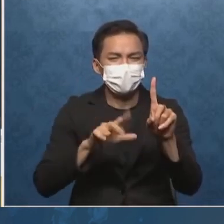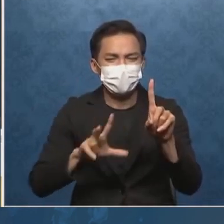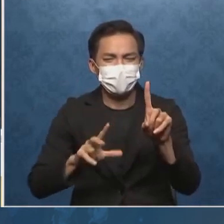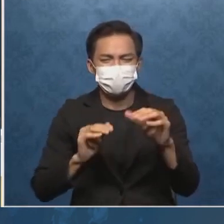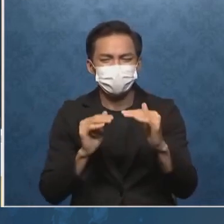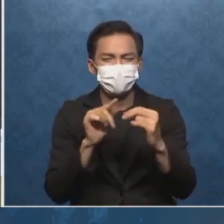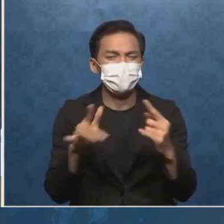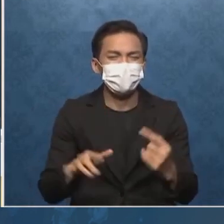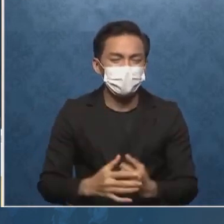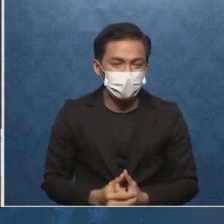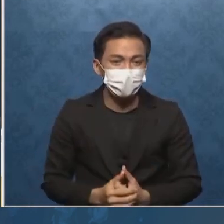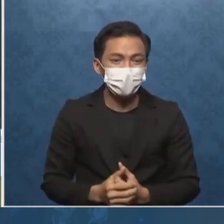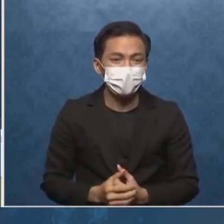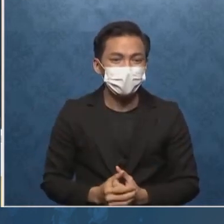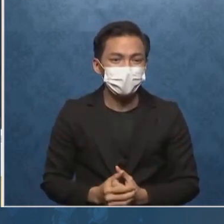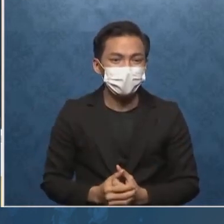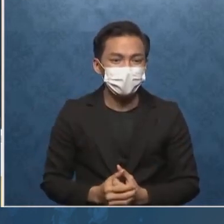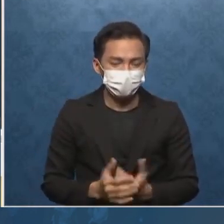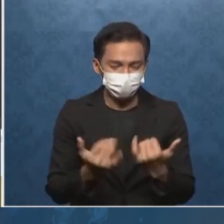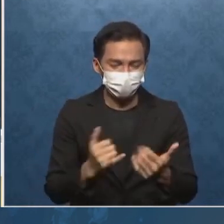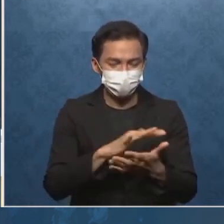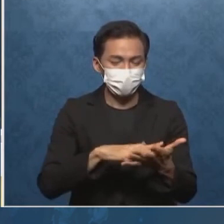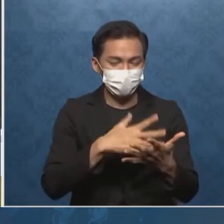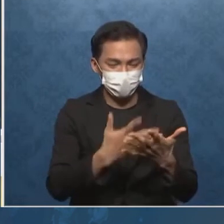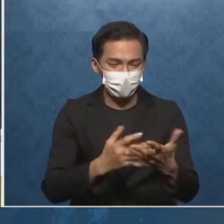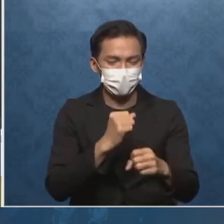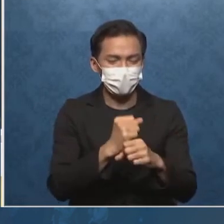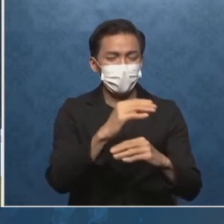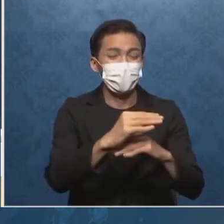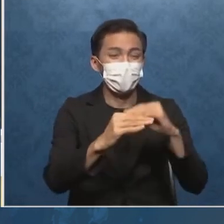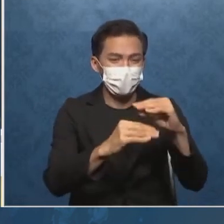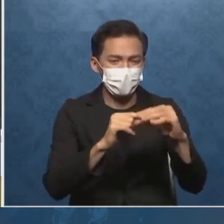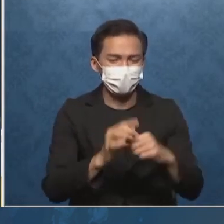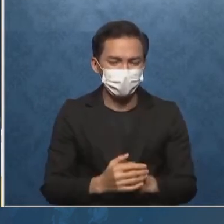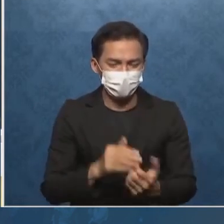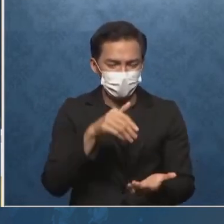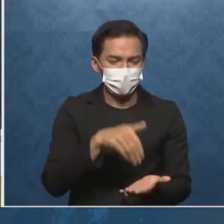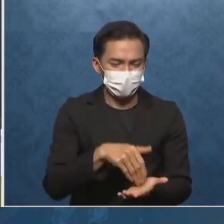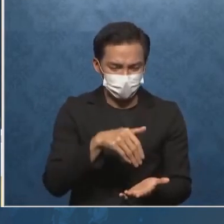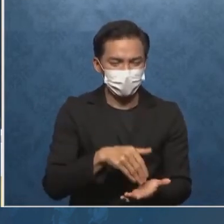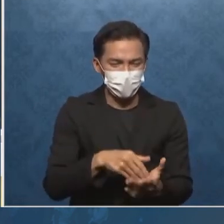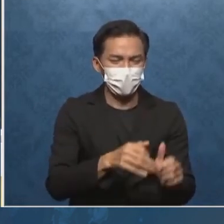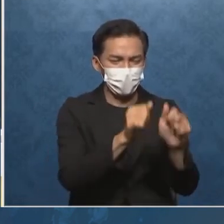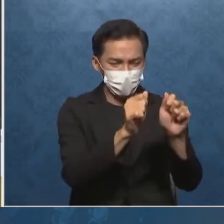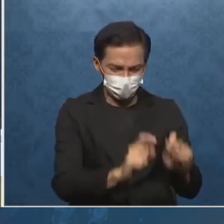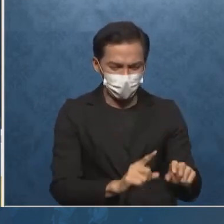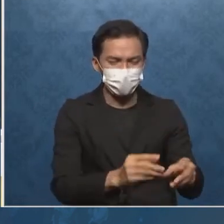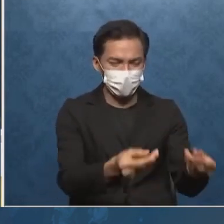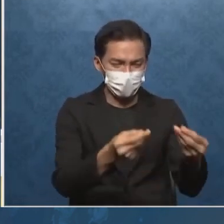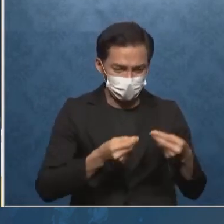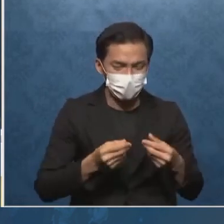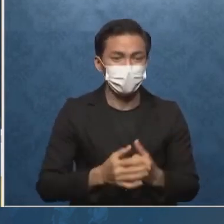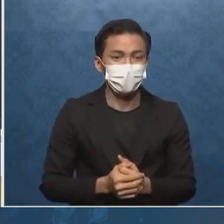ประเด็นต่อมานะครับจานออกแบบแปลนโครงการที่ออไปดับส่วนกลางนภานี้เป็นปัญหาสำคัญนะครับ